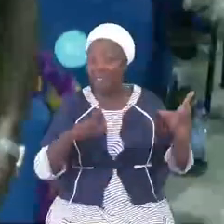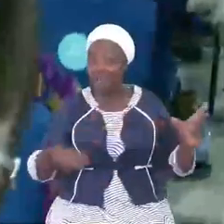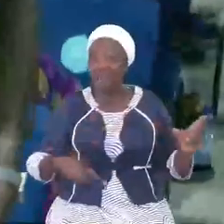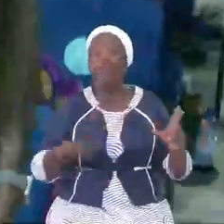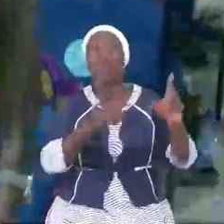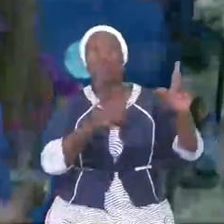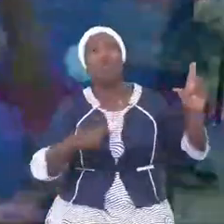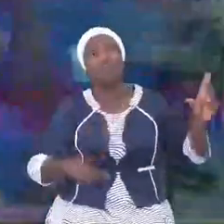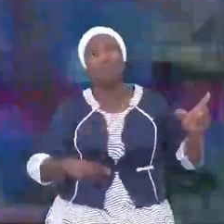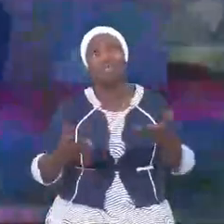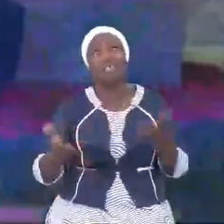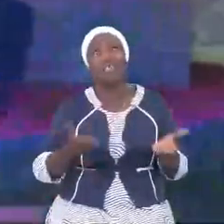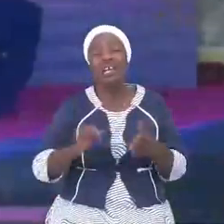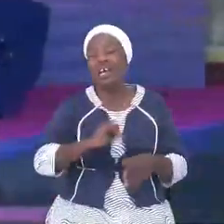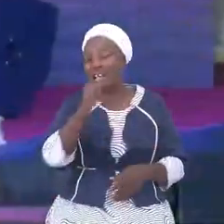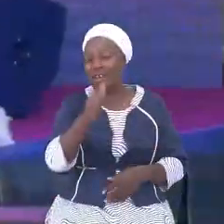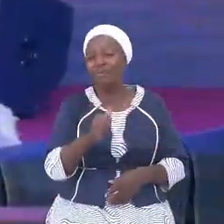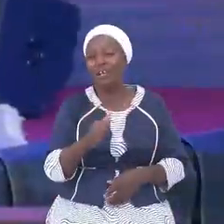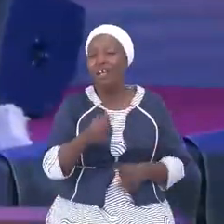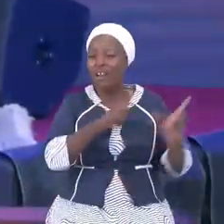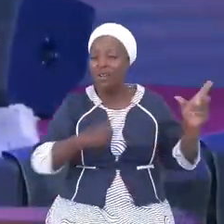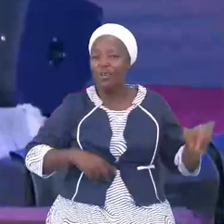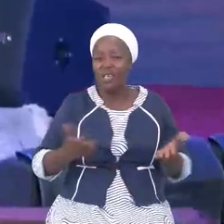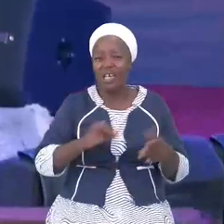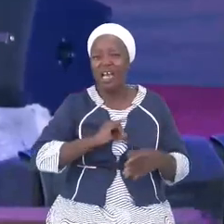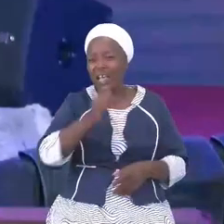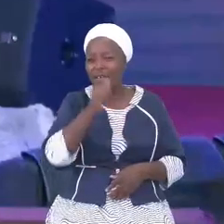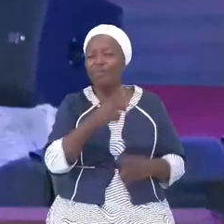voici. Seigneur, me voici. Seigneur, me voici.